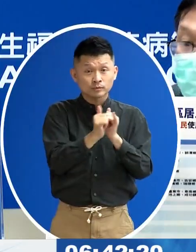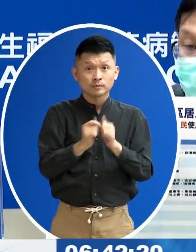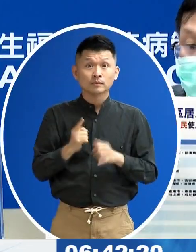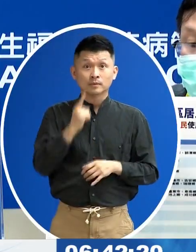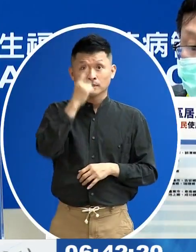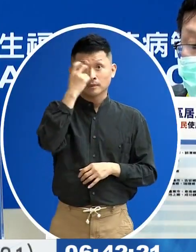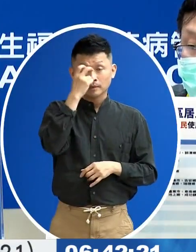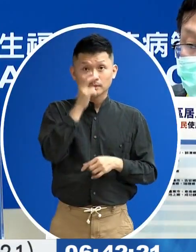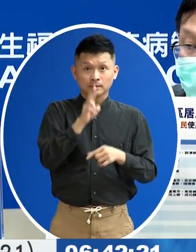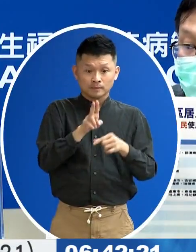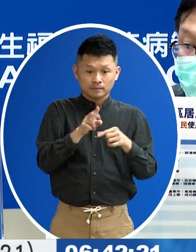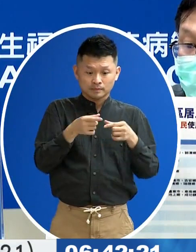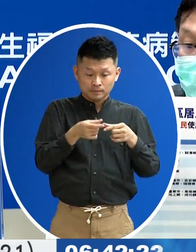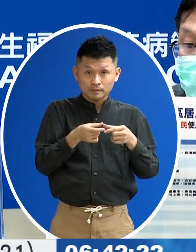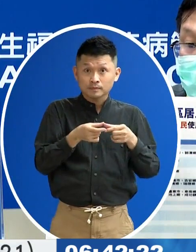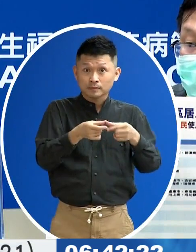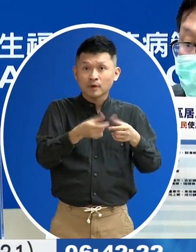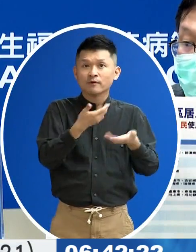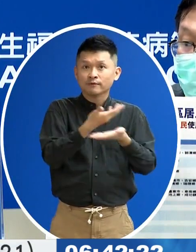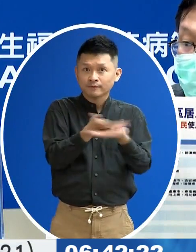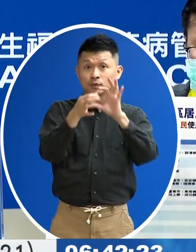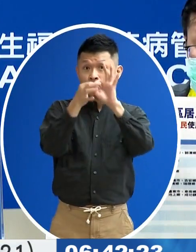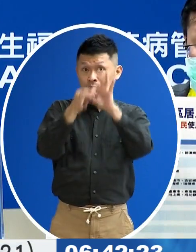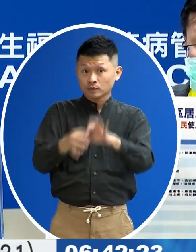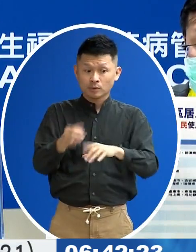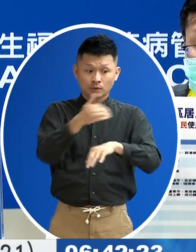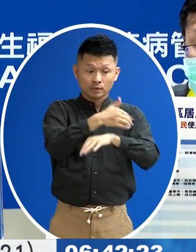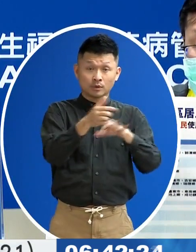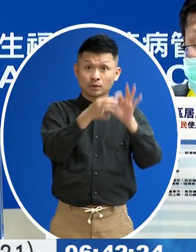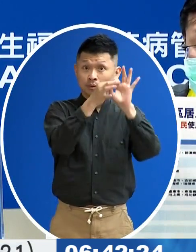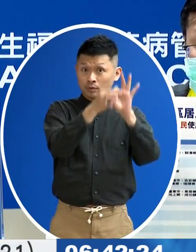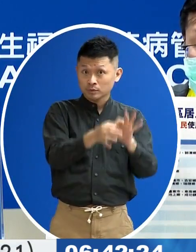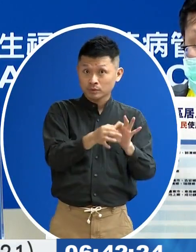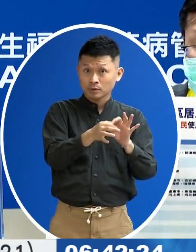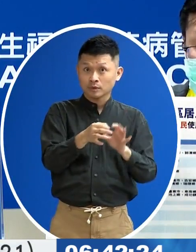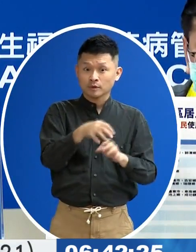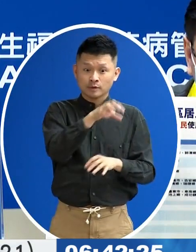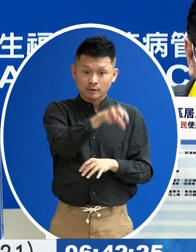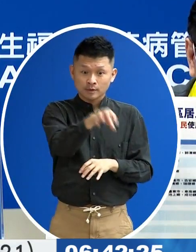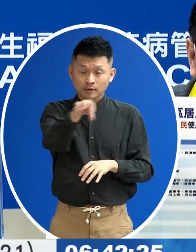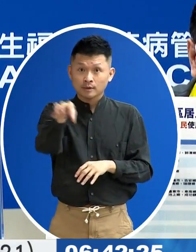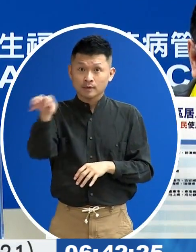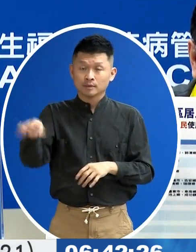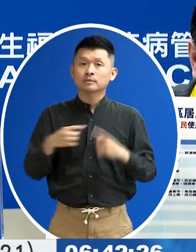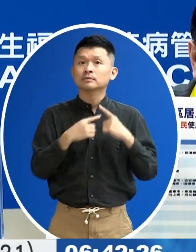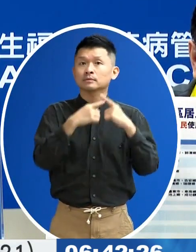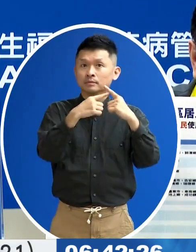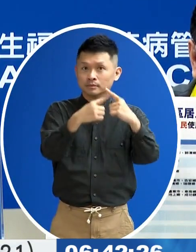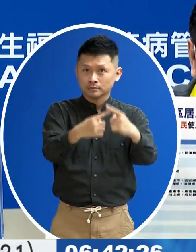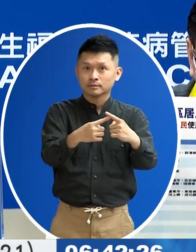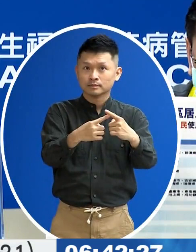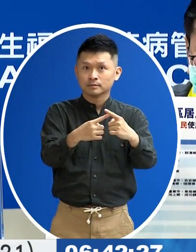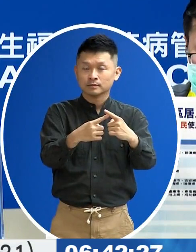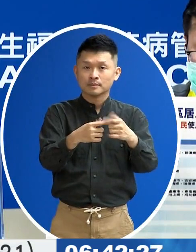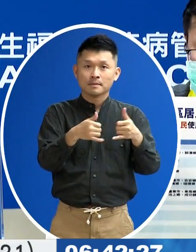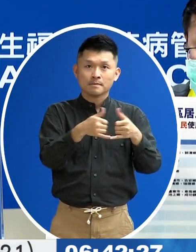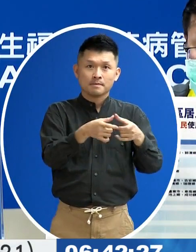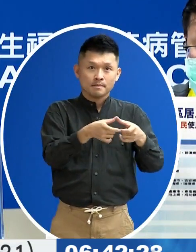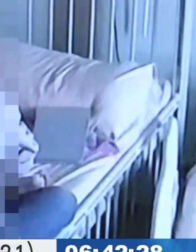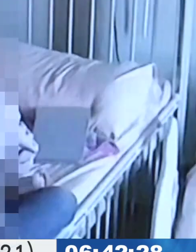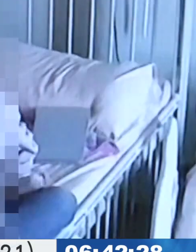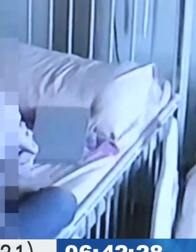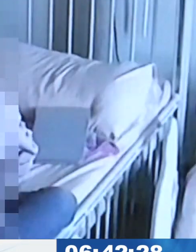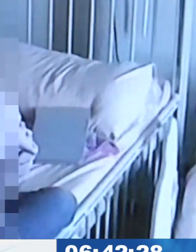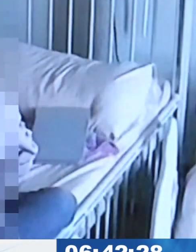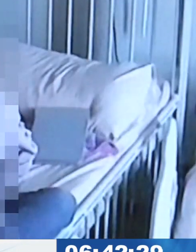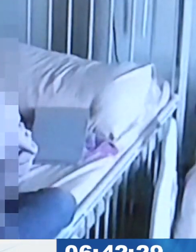的配发加派这5乡乡镇区公所都可以来取得这种实名制的快筛。